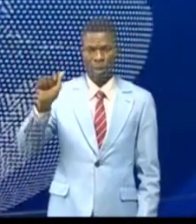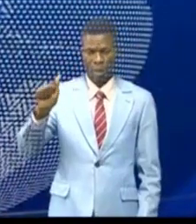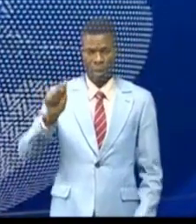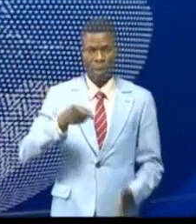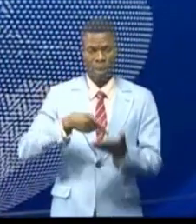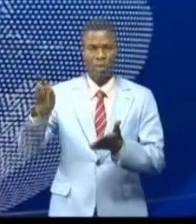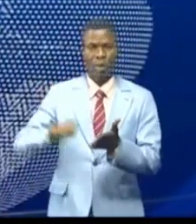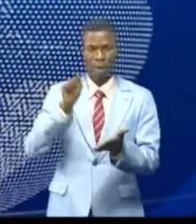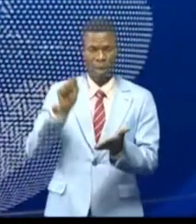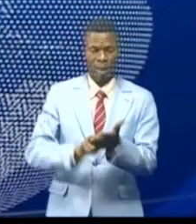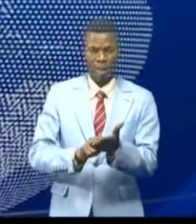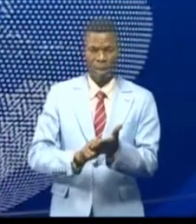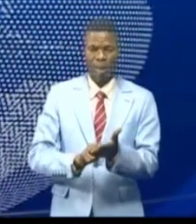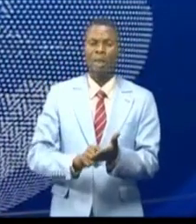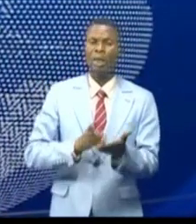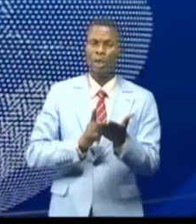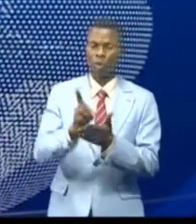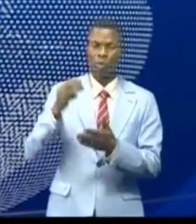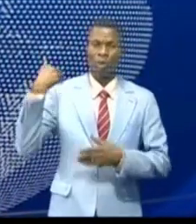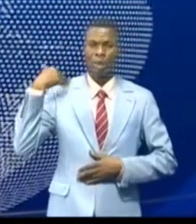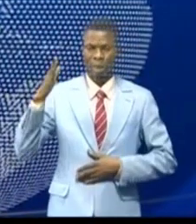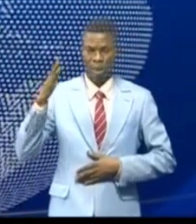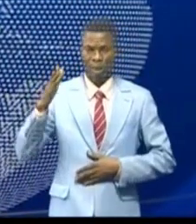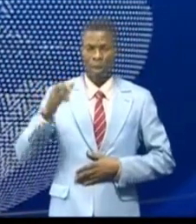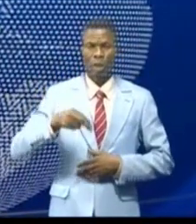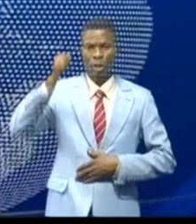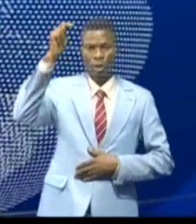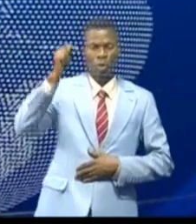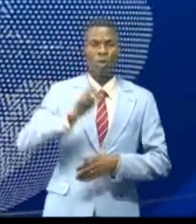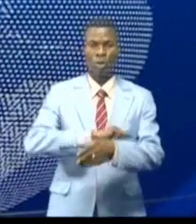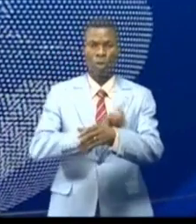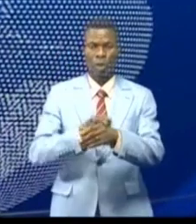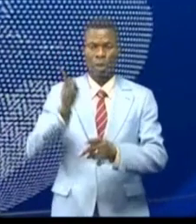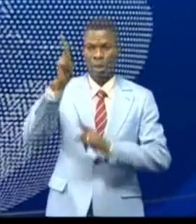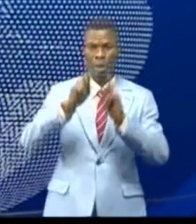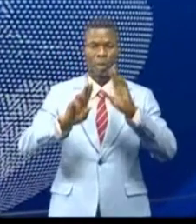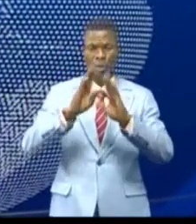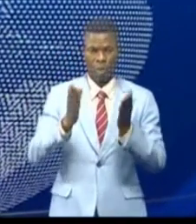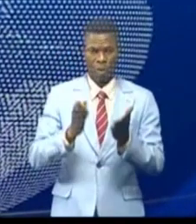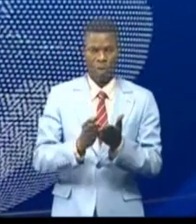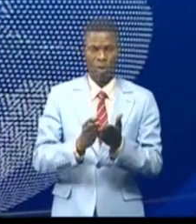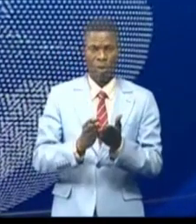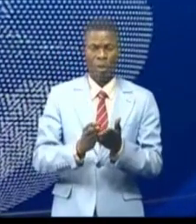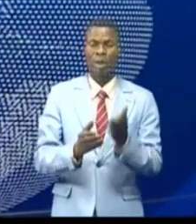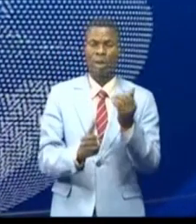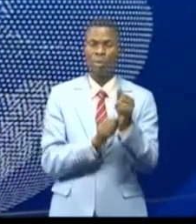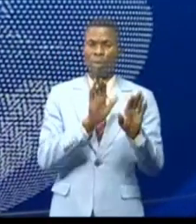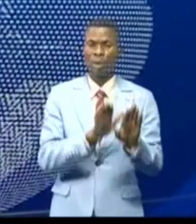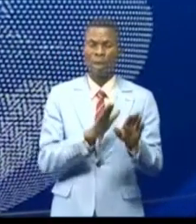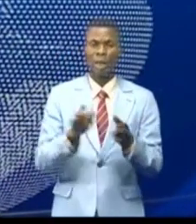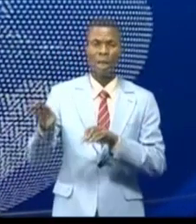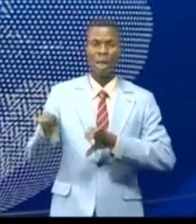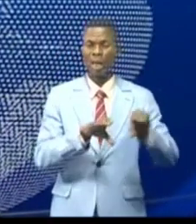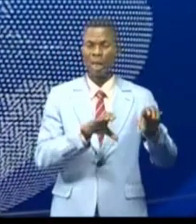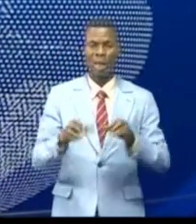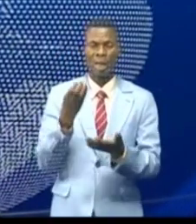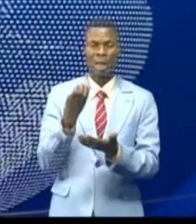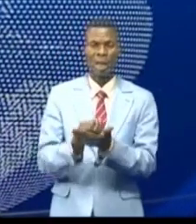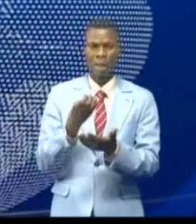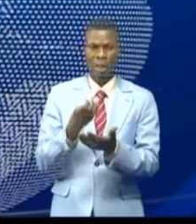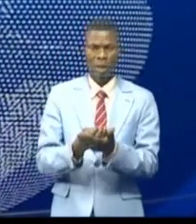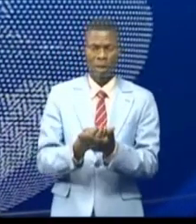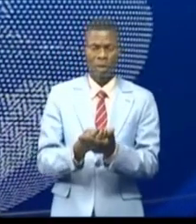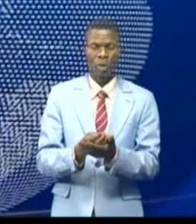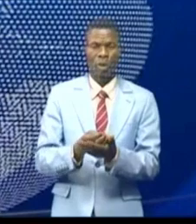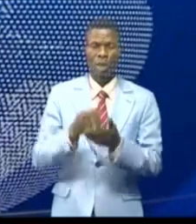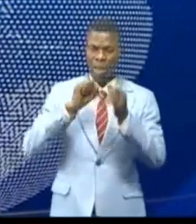taxe est un devoir civique. Au Nord Kivu, la population et tous les détenteurs des activités économiques ont